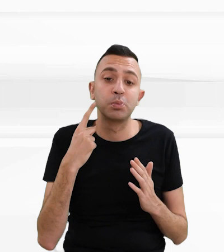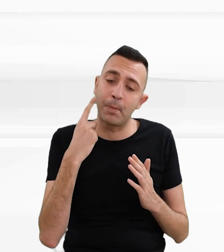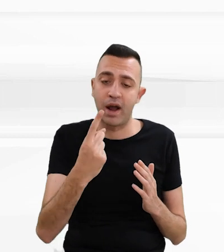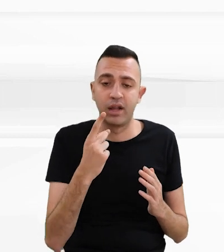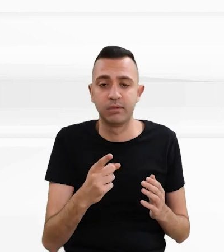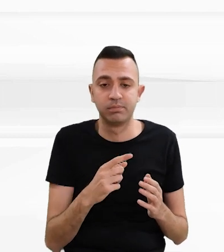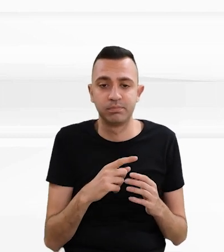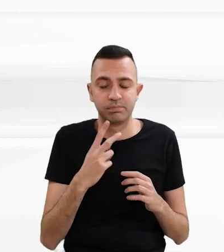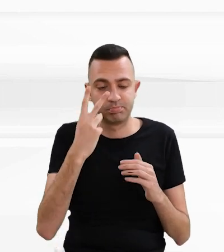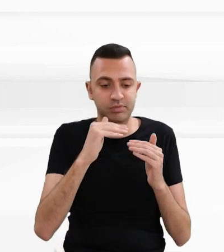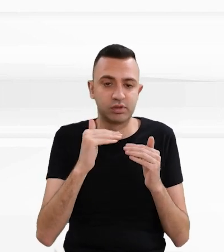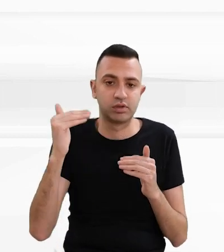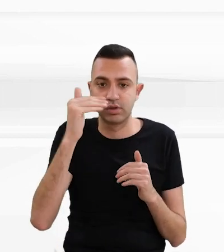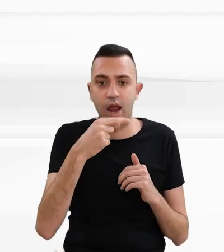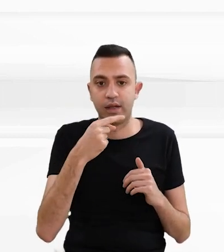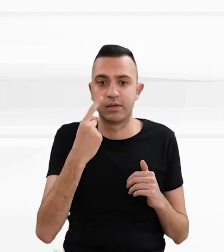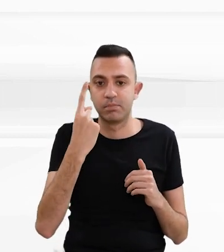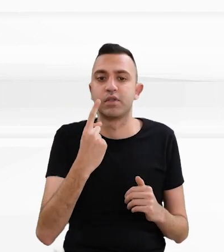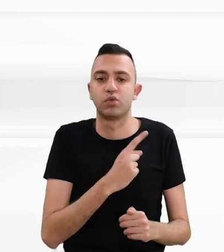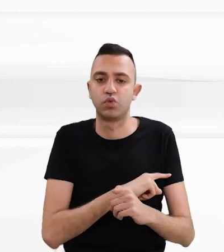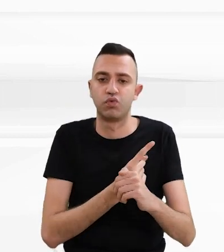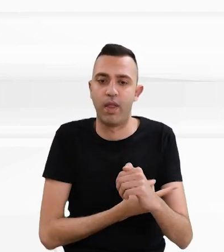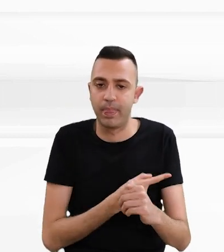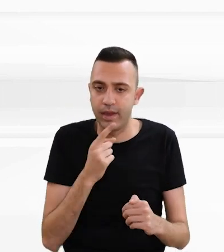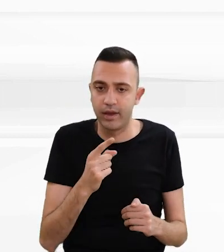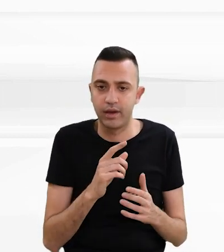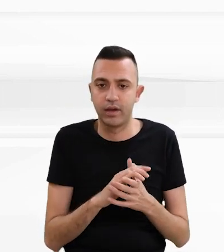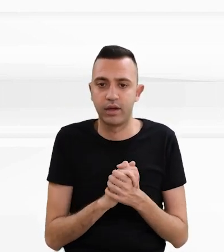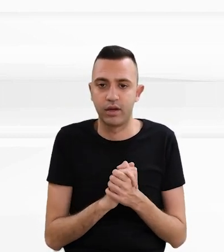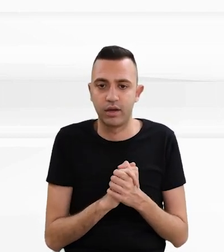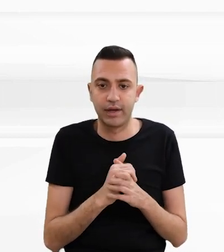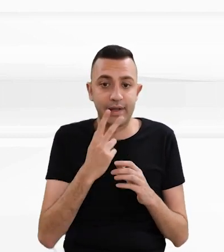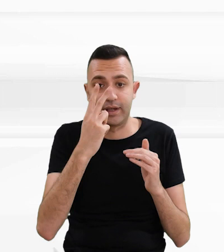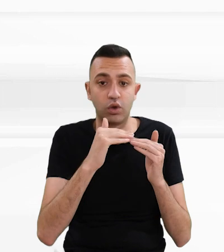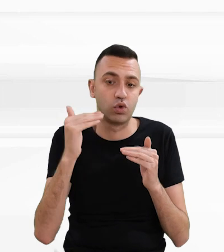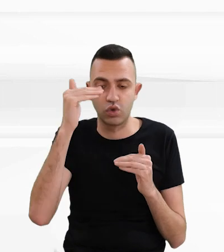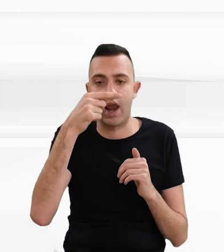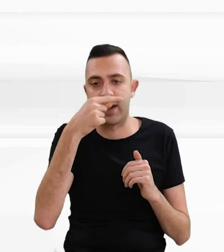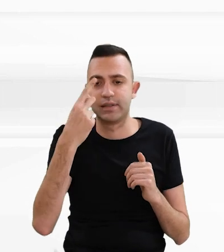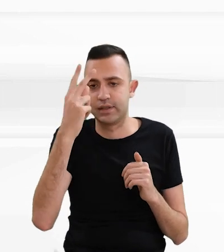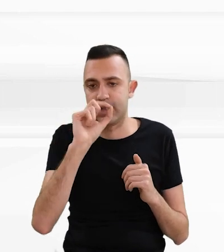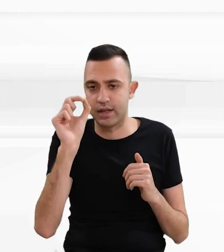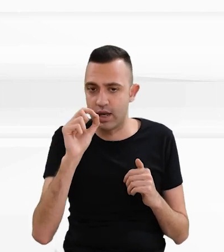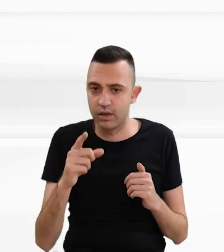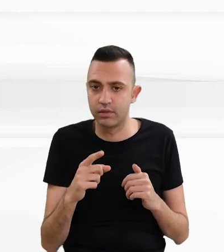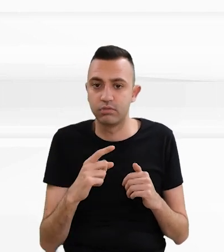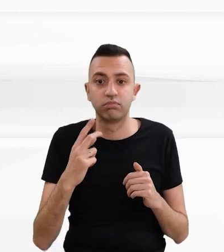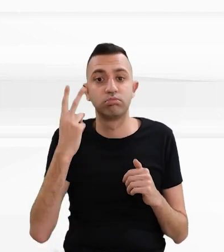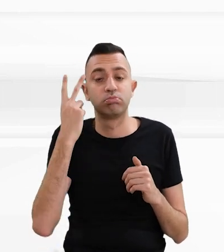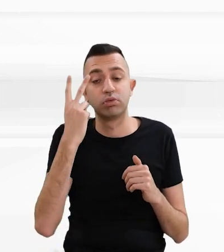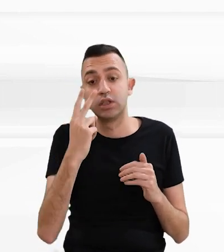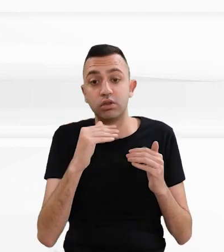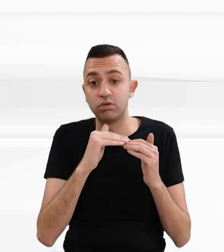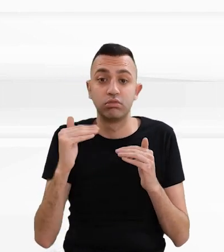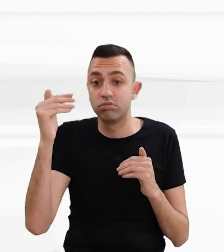o zaman 2 üssü 2'nin -1 kuvveti Yani buraya iki üstü -2 yazabilirim Burada 2 üssü